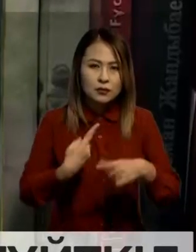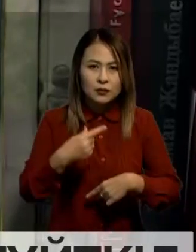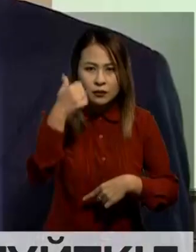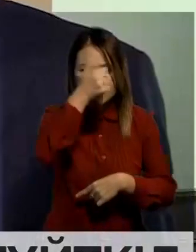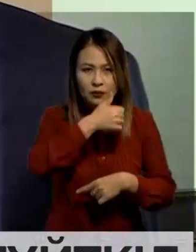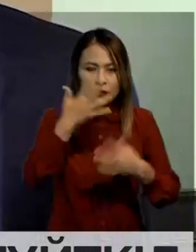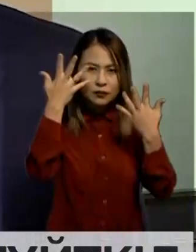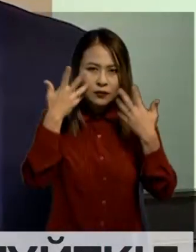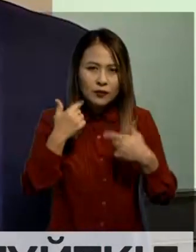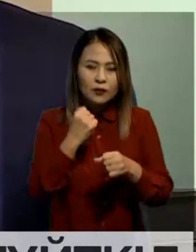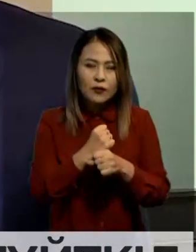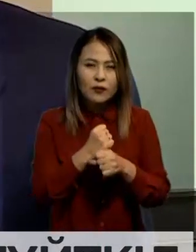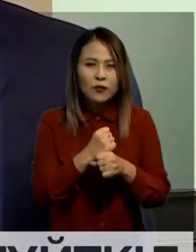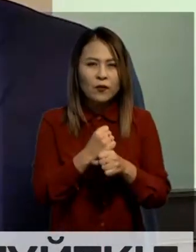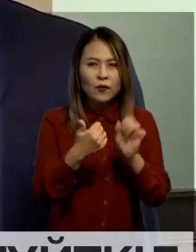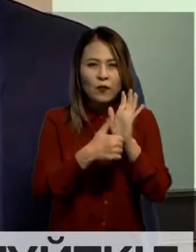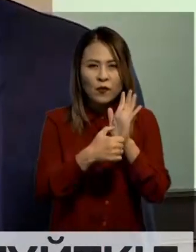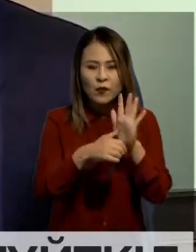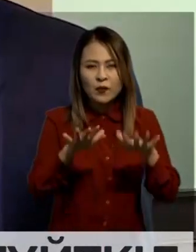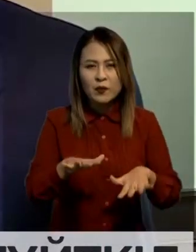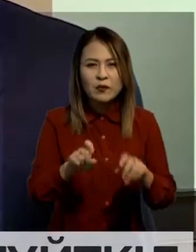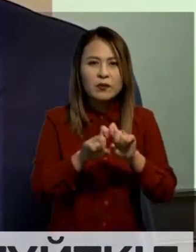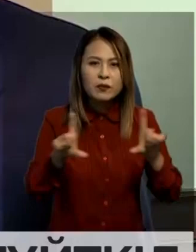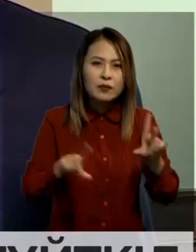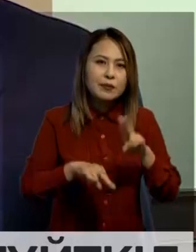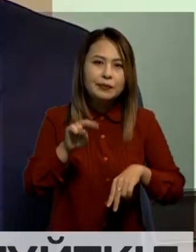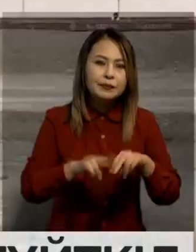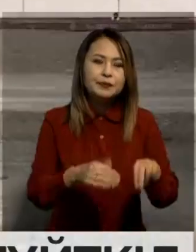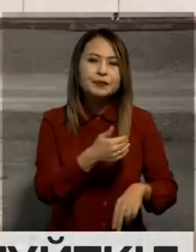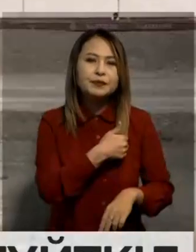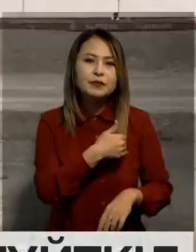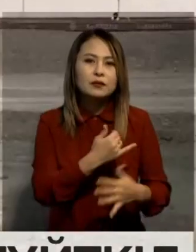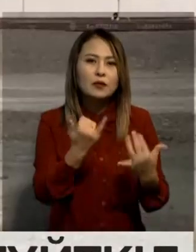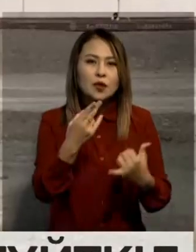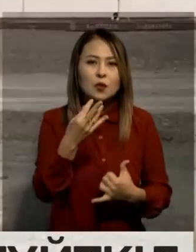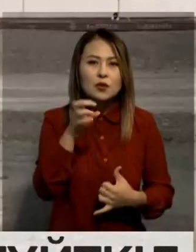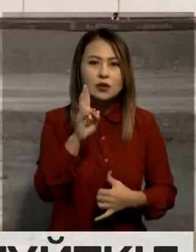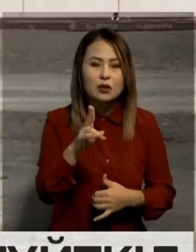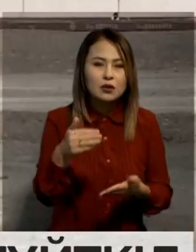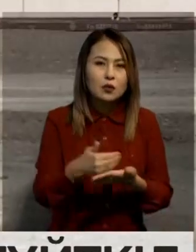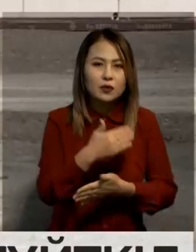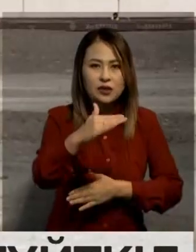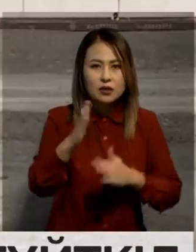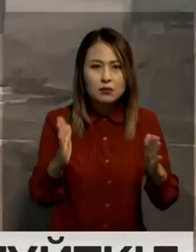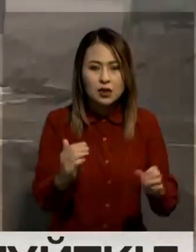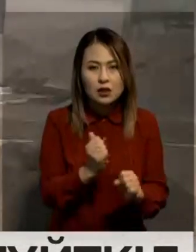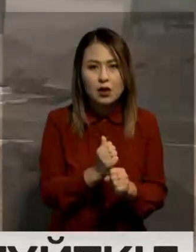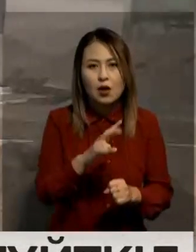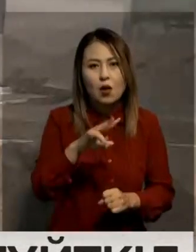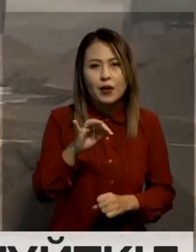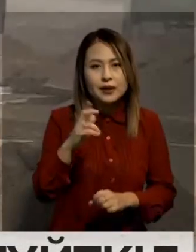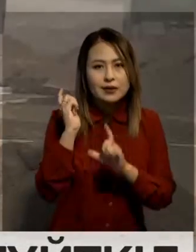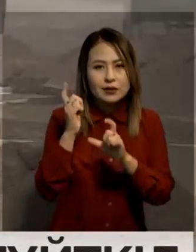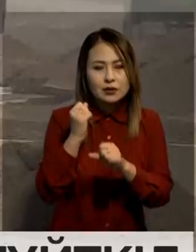комфортный среда арқылы біз 600 орындық мектептің құрылысын бастап жатырмыз. Қазір достықта жаңа терминал және логистикалық орталық салынып